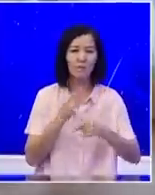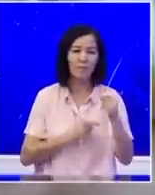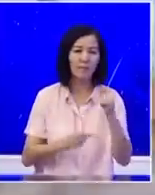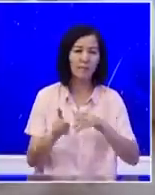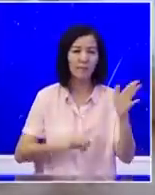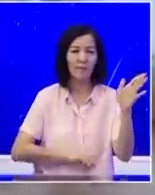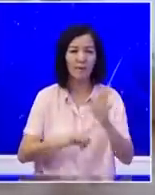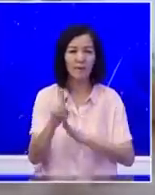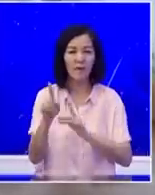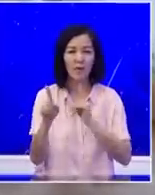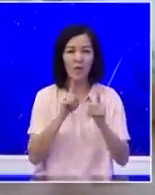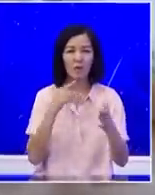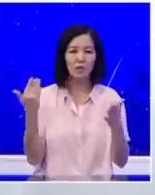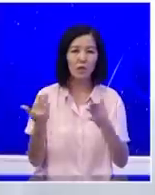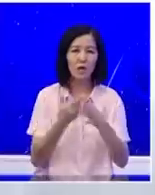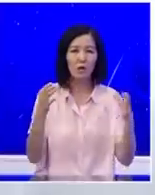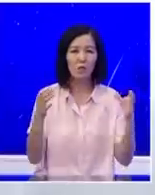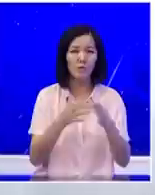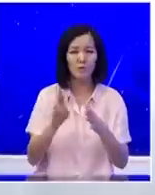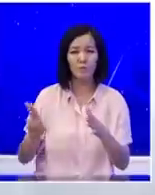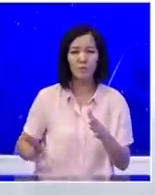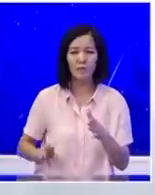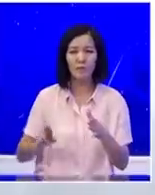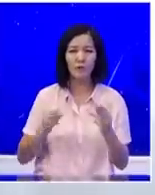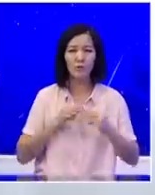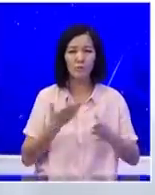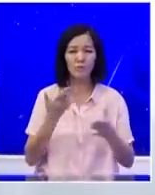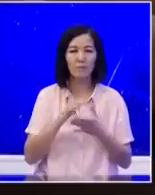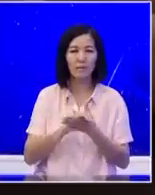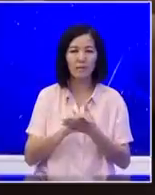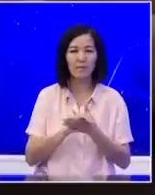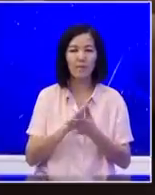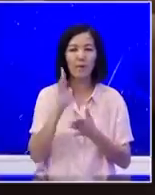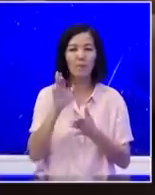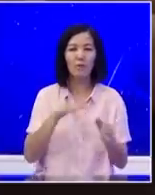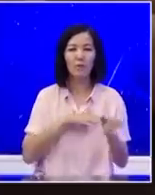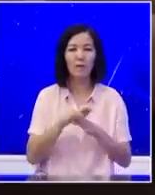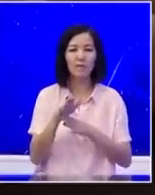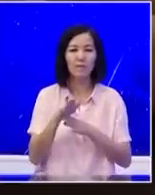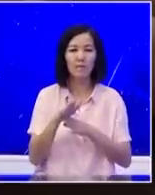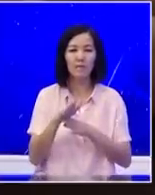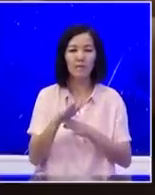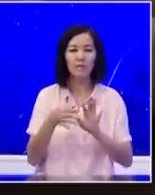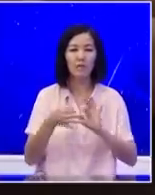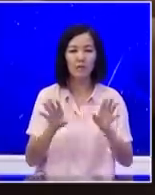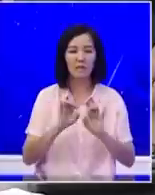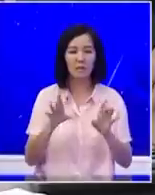бастаған. Жиын аясында жаңа ұжым басшысы жүріп жатқан жұмыс барысымен таныстырып, болашақта атқарылар істерге